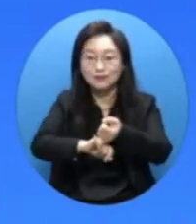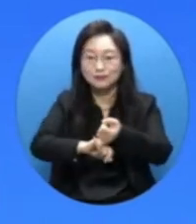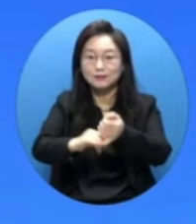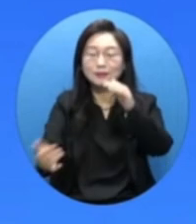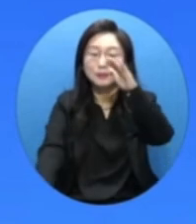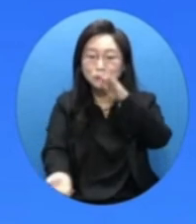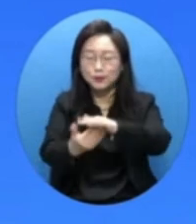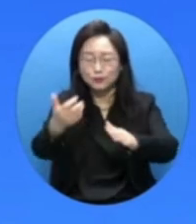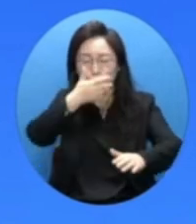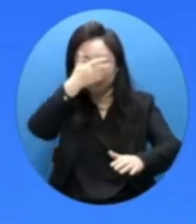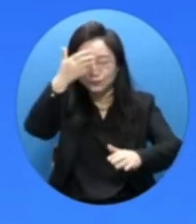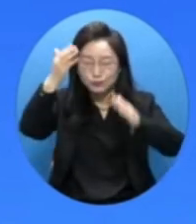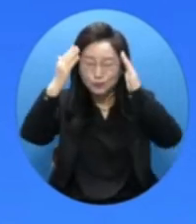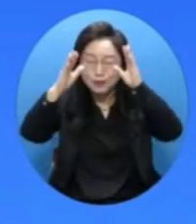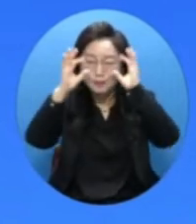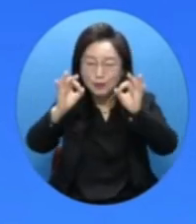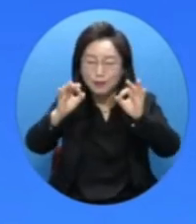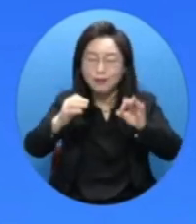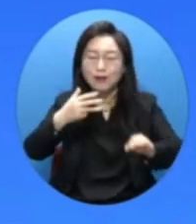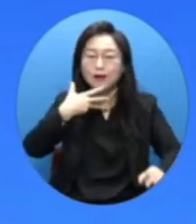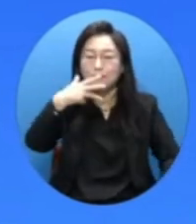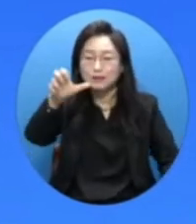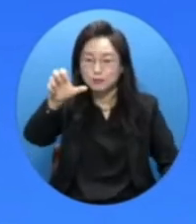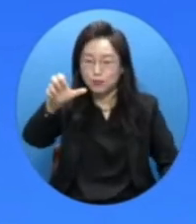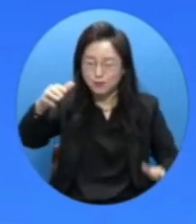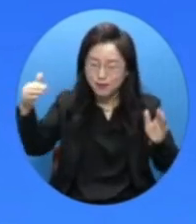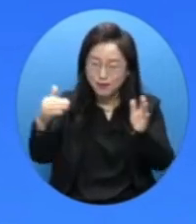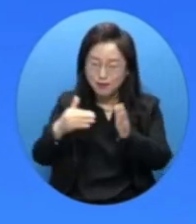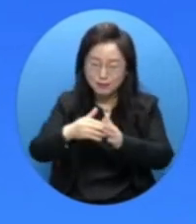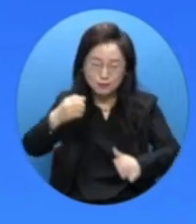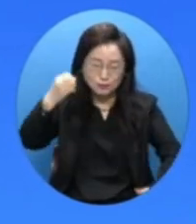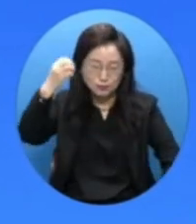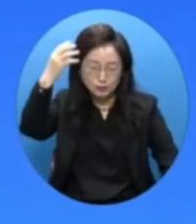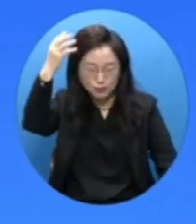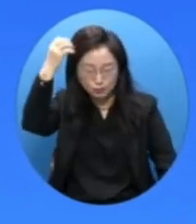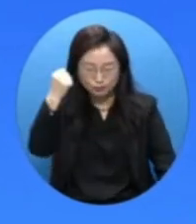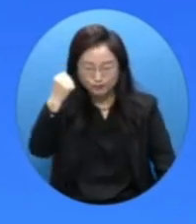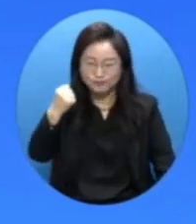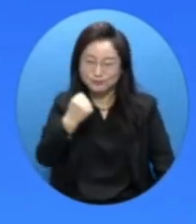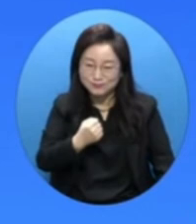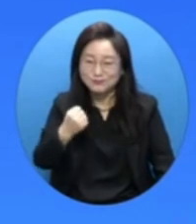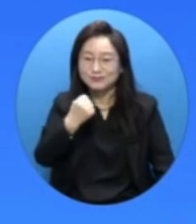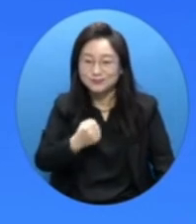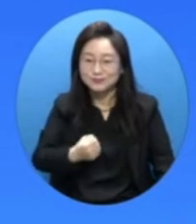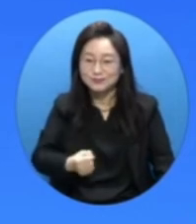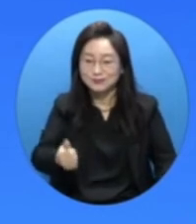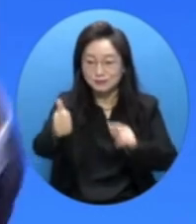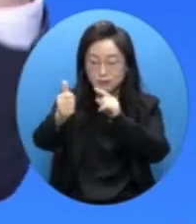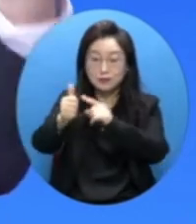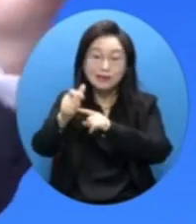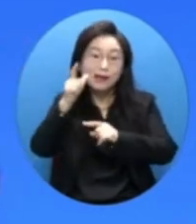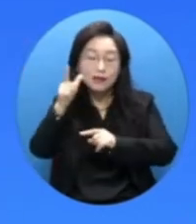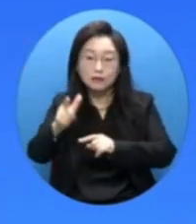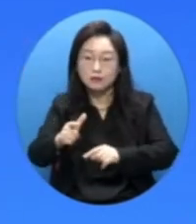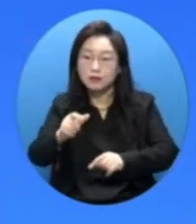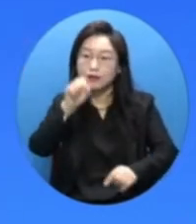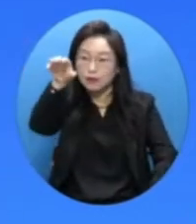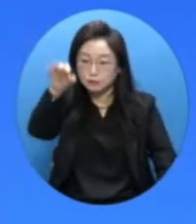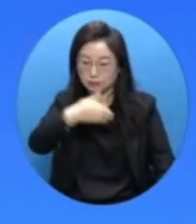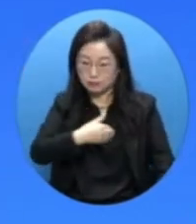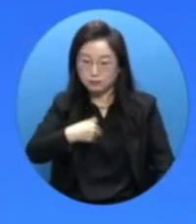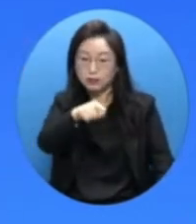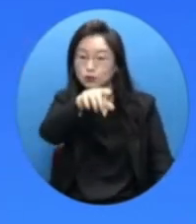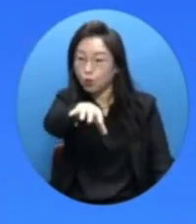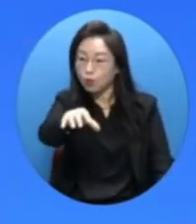여지껏 꿈꾸고 믿고 바라봐요 85세 되도록 꿈을 버리지 않았던 것입니다 그래서 그가 당당히 말합니다이 산지를 내게